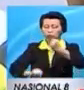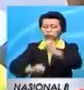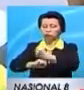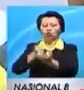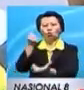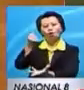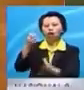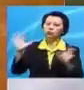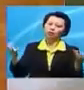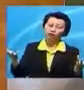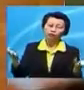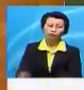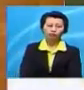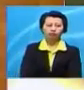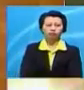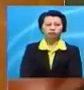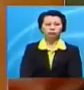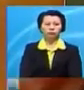kewangan dan sebagainya.